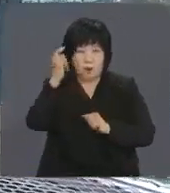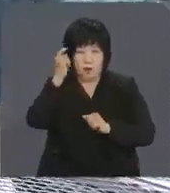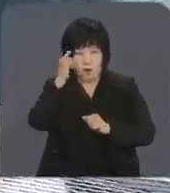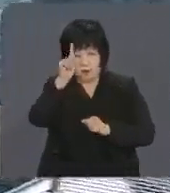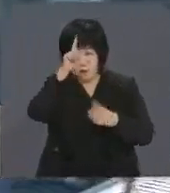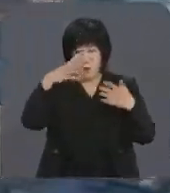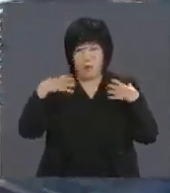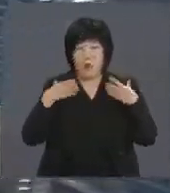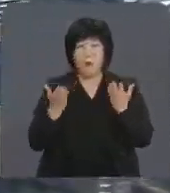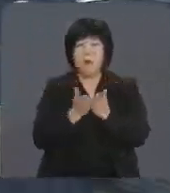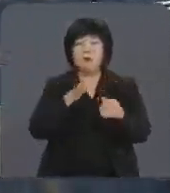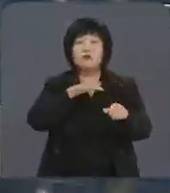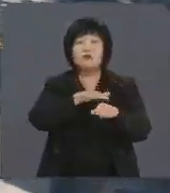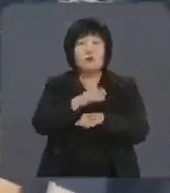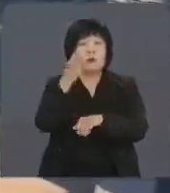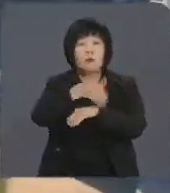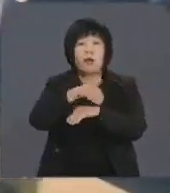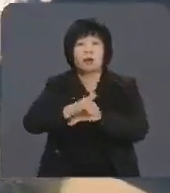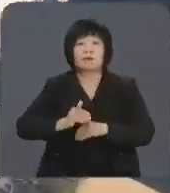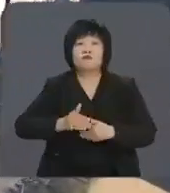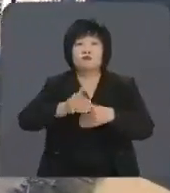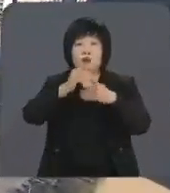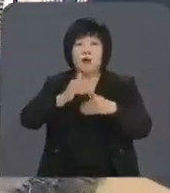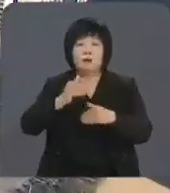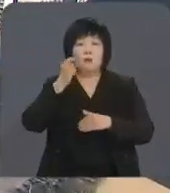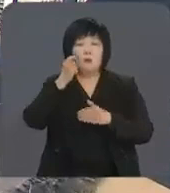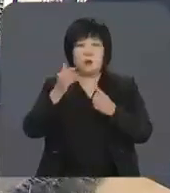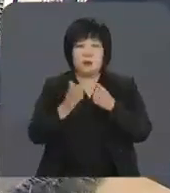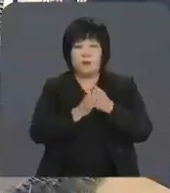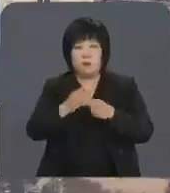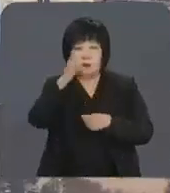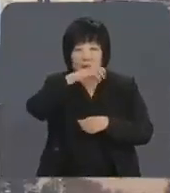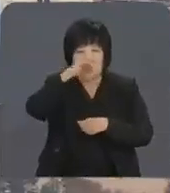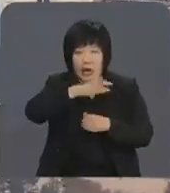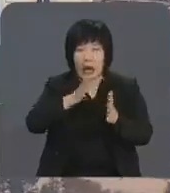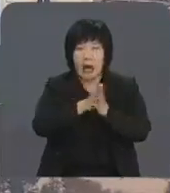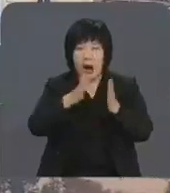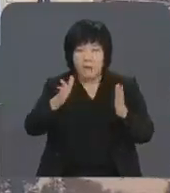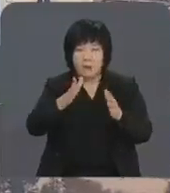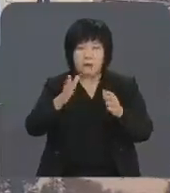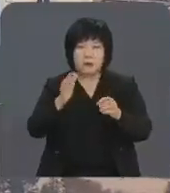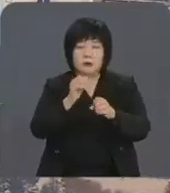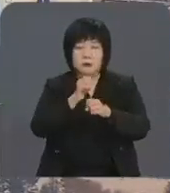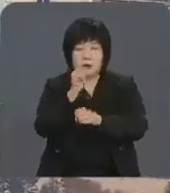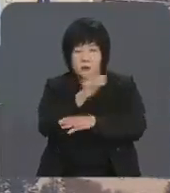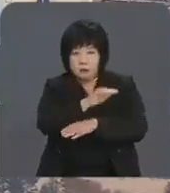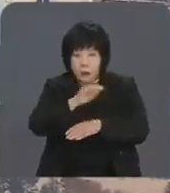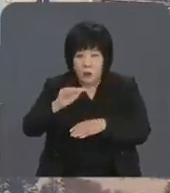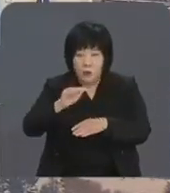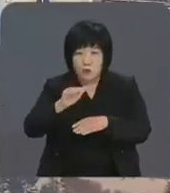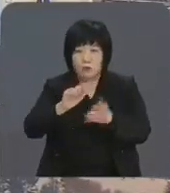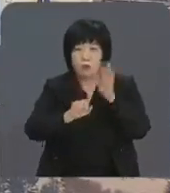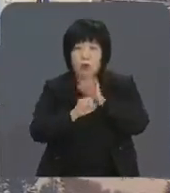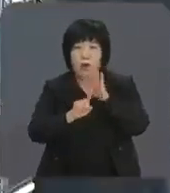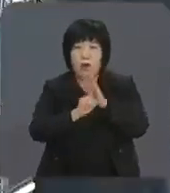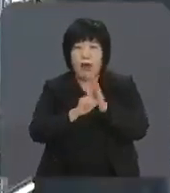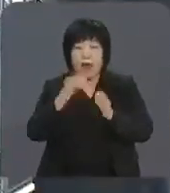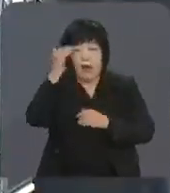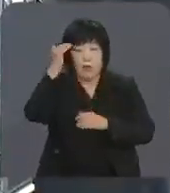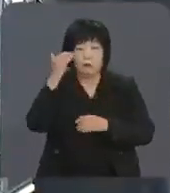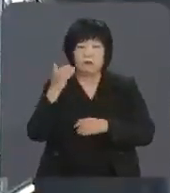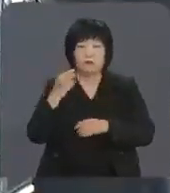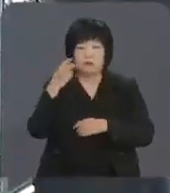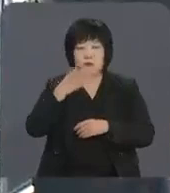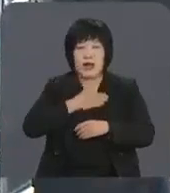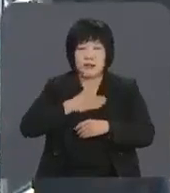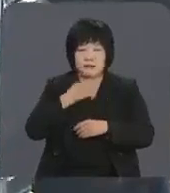맞춤형 전략을 세우지 못하기 때문입니다 단순히 아파트를 표본 조사에 내놓는 한국 감정원 등 의 자료만으로 는